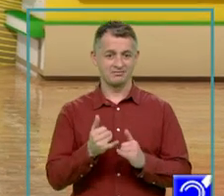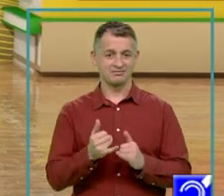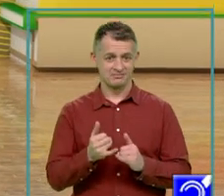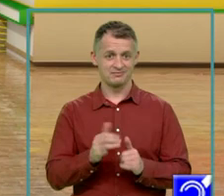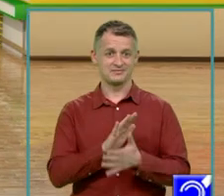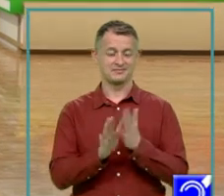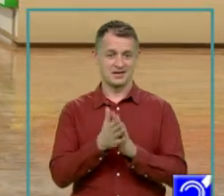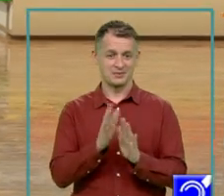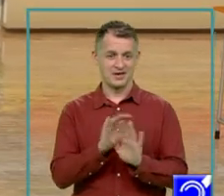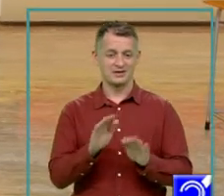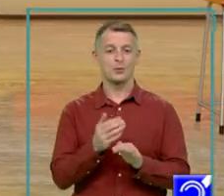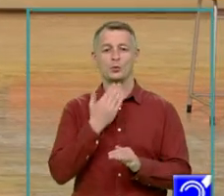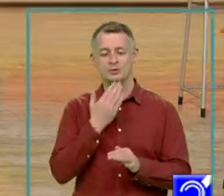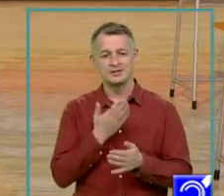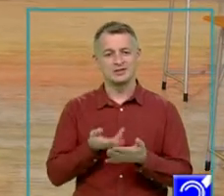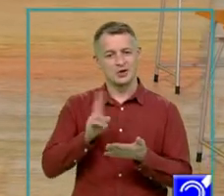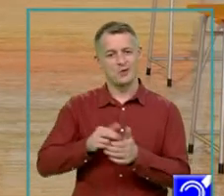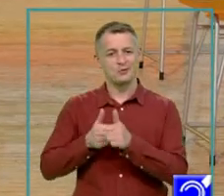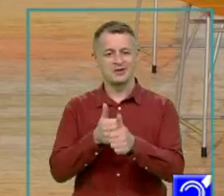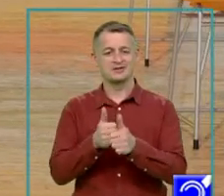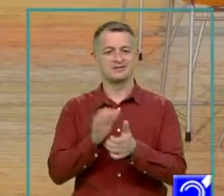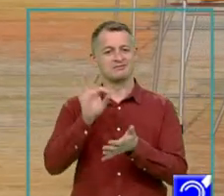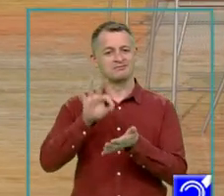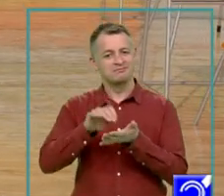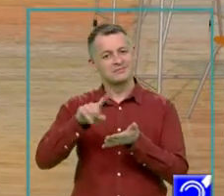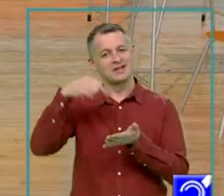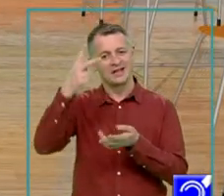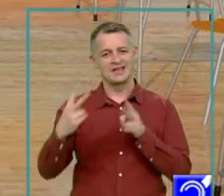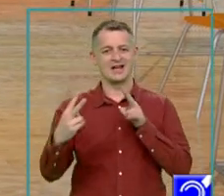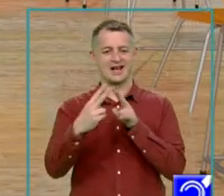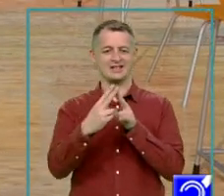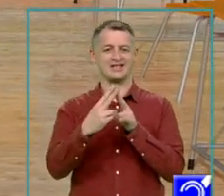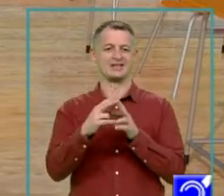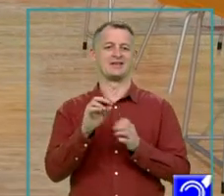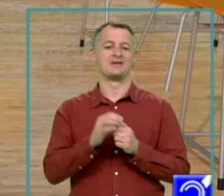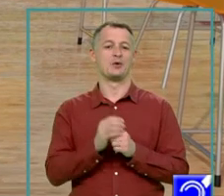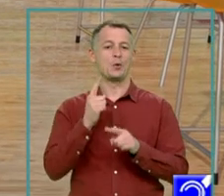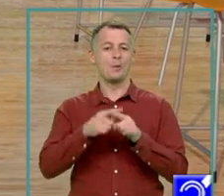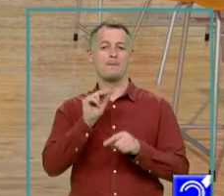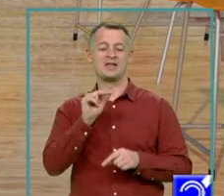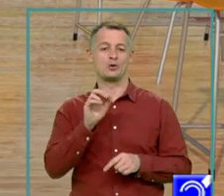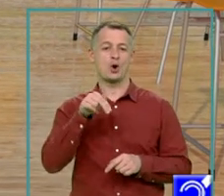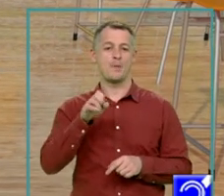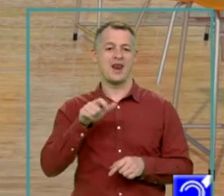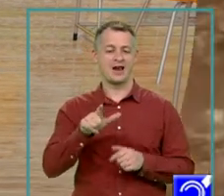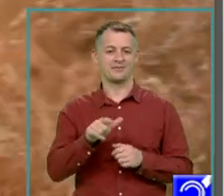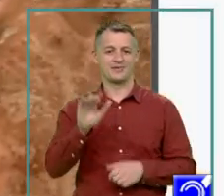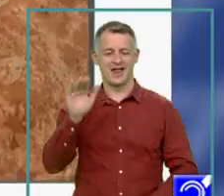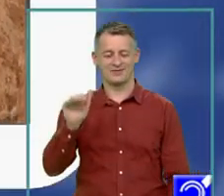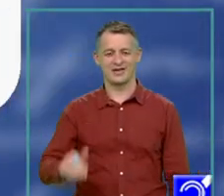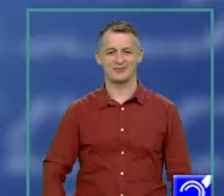mulțumesc mult urmărit din nou și vă dau întâlnire la o nouă lecție data viitoare cu predicatul nominal La